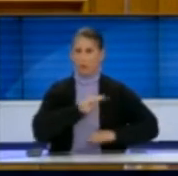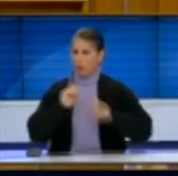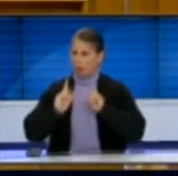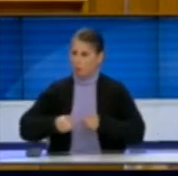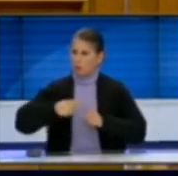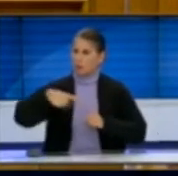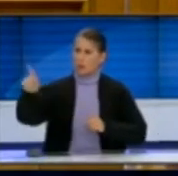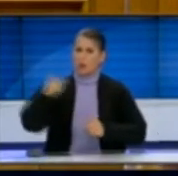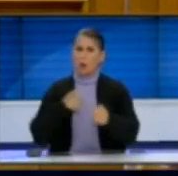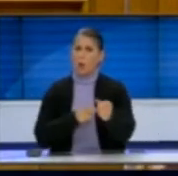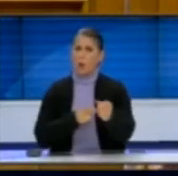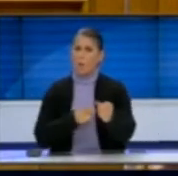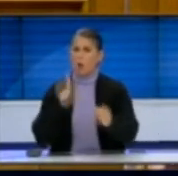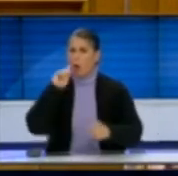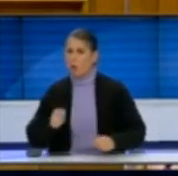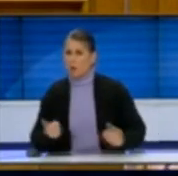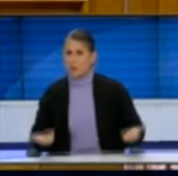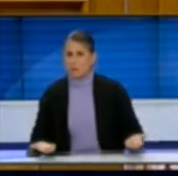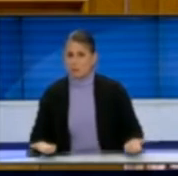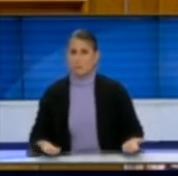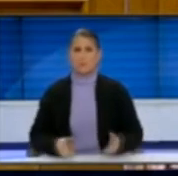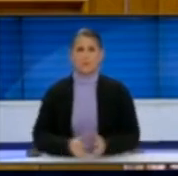αποφασίσατε να στείλετε όπλα στην Ουκρανία.